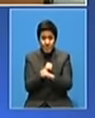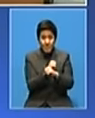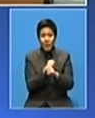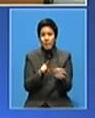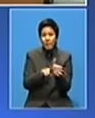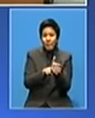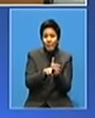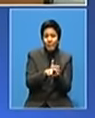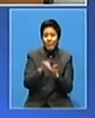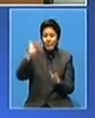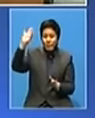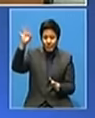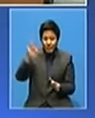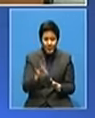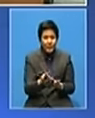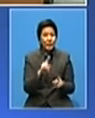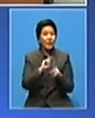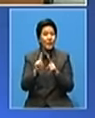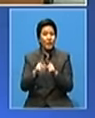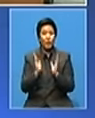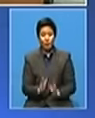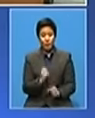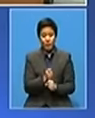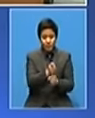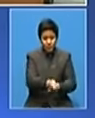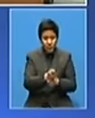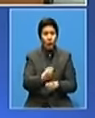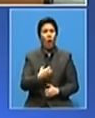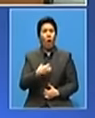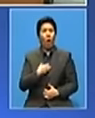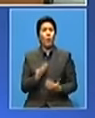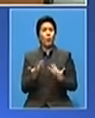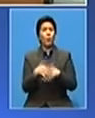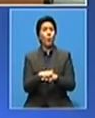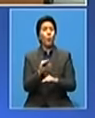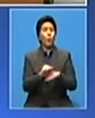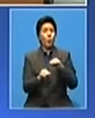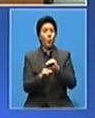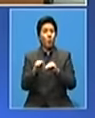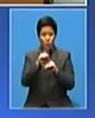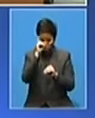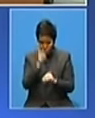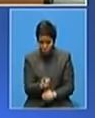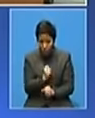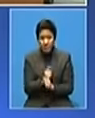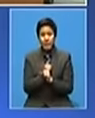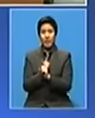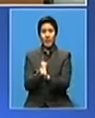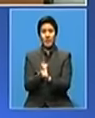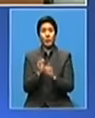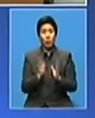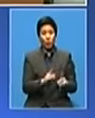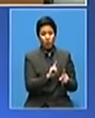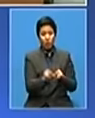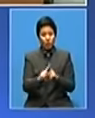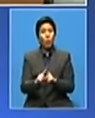จัดศัตรูพืชแบบผสมผสานซึ่งเกษตรกรที่จะต้องเข้าร่วมโครงการนั้นจะต้องปฏิบัติตามอย่างเคร่งครัดนะครับหลายๆคนก็ท